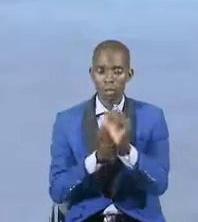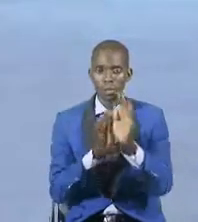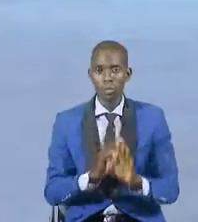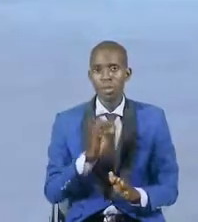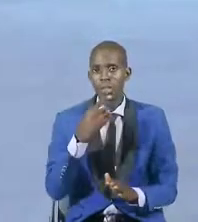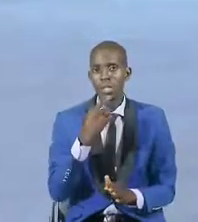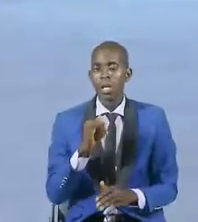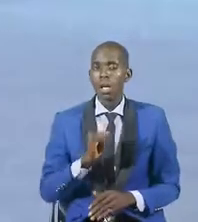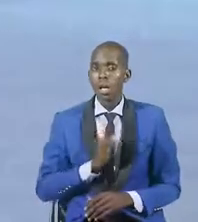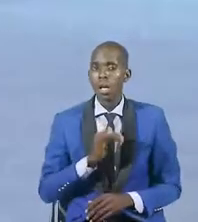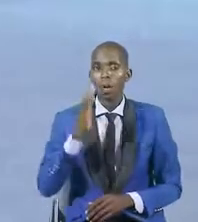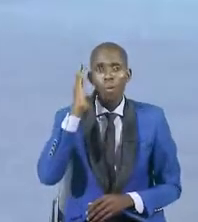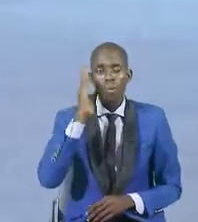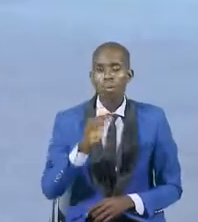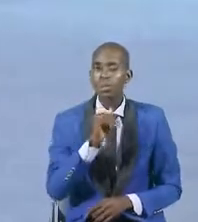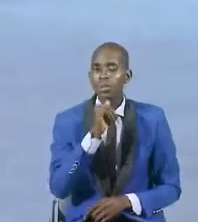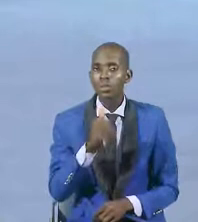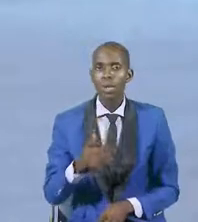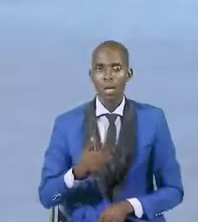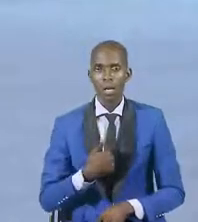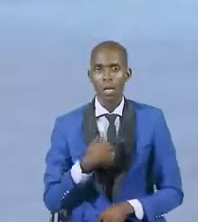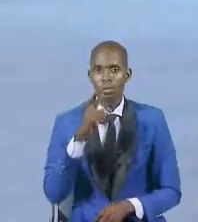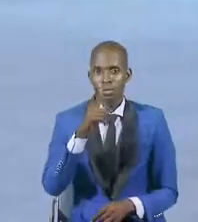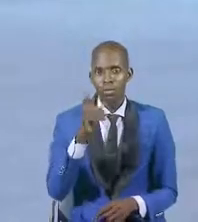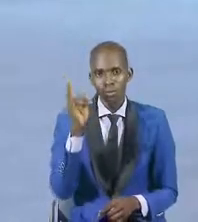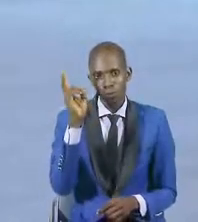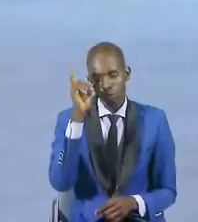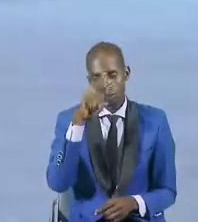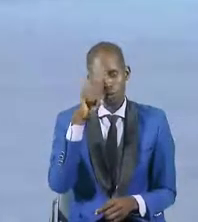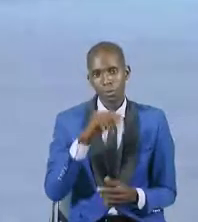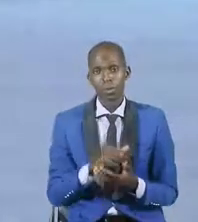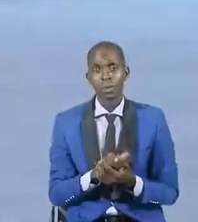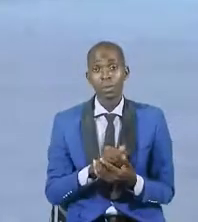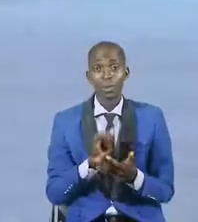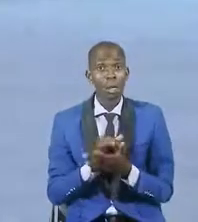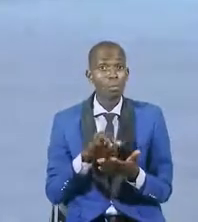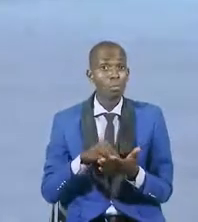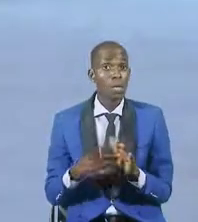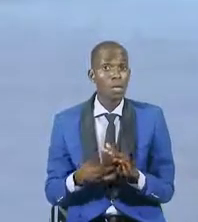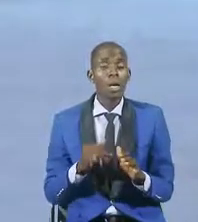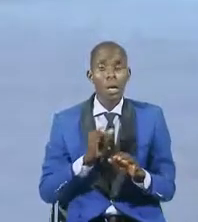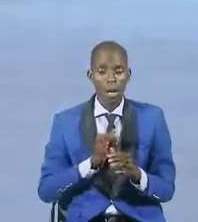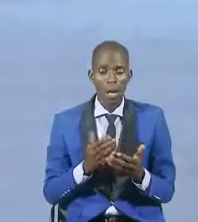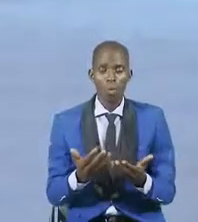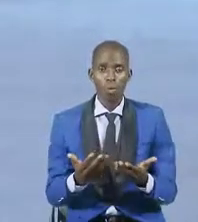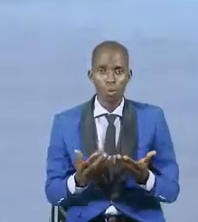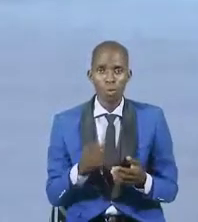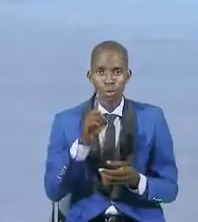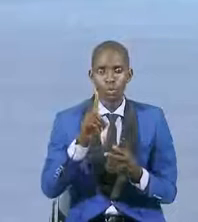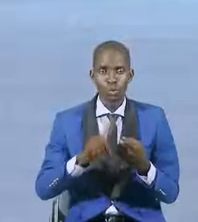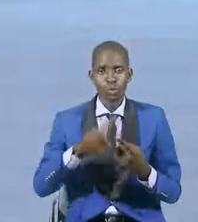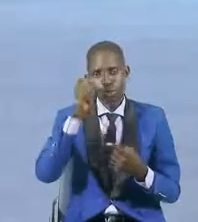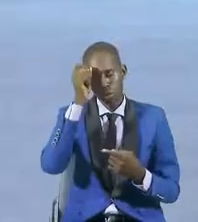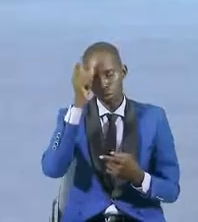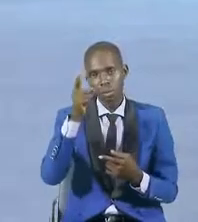dit au verset 1. De 1 Corinthiens 12, pour ce qui concerne les dons spirituels, je ne veux pas,